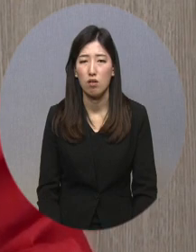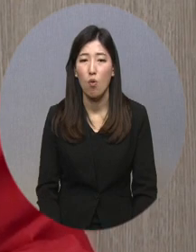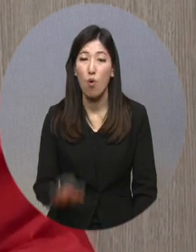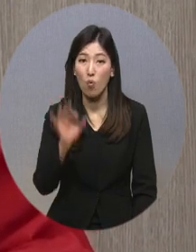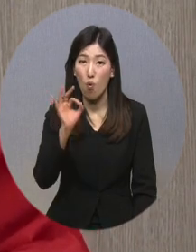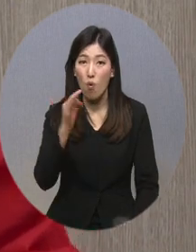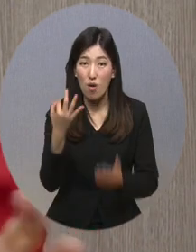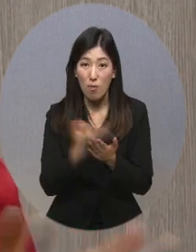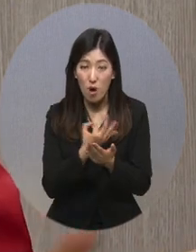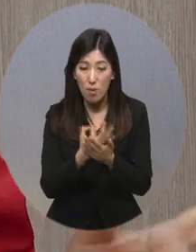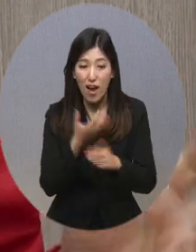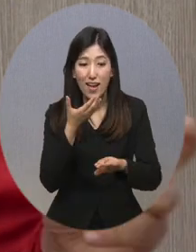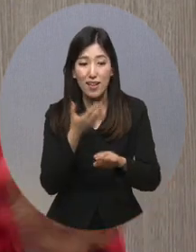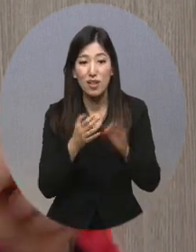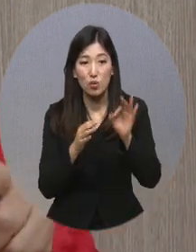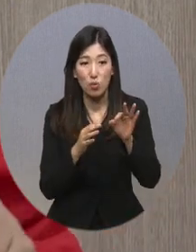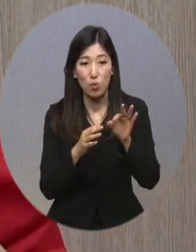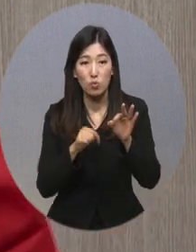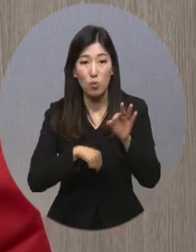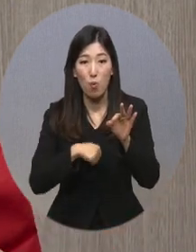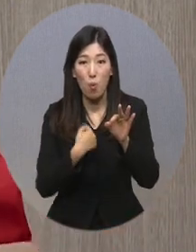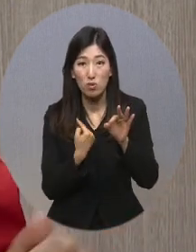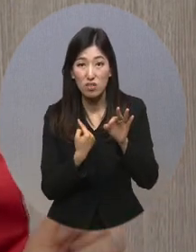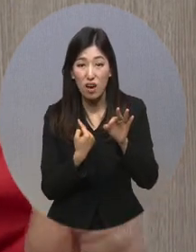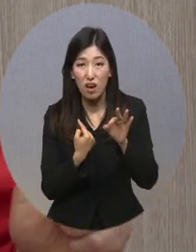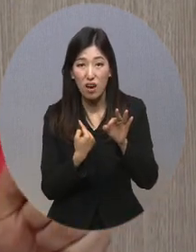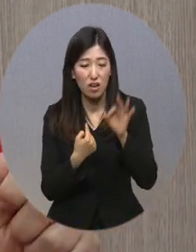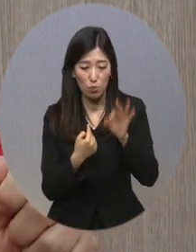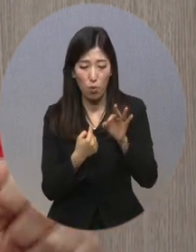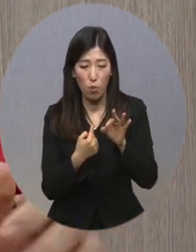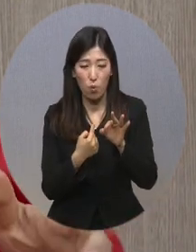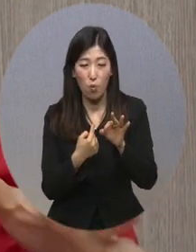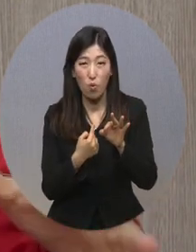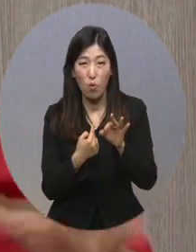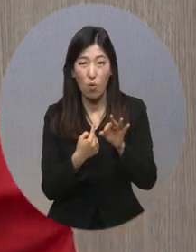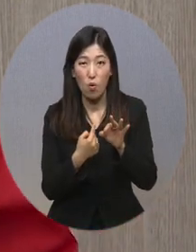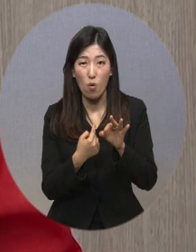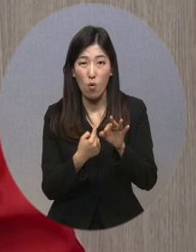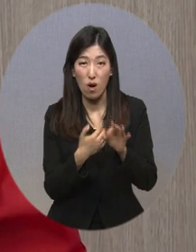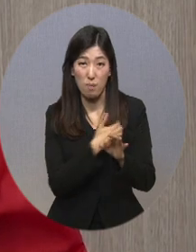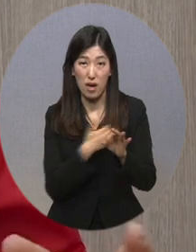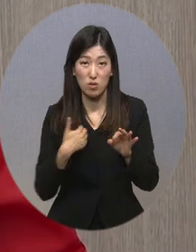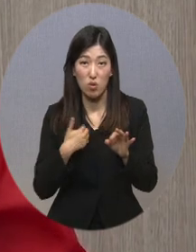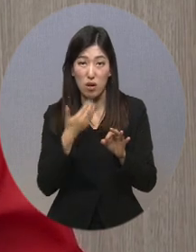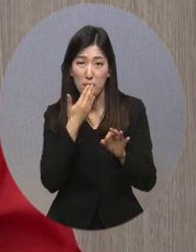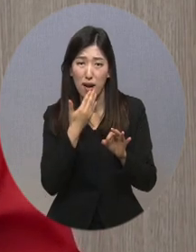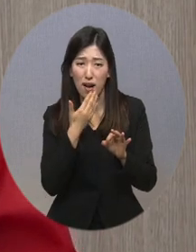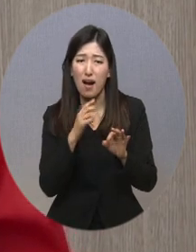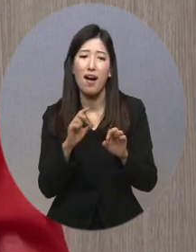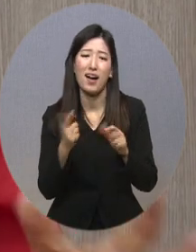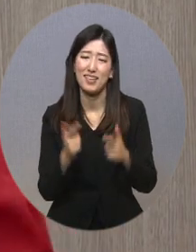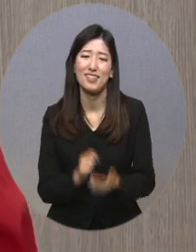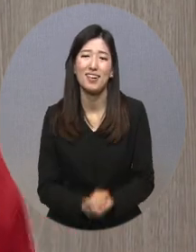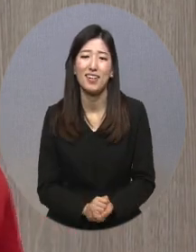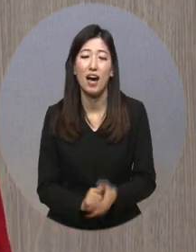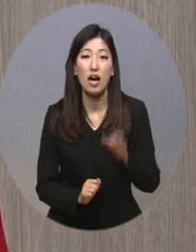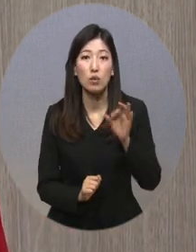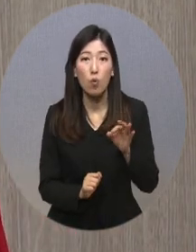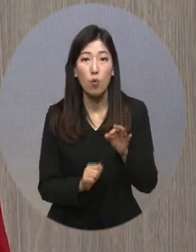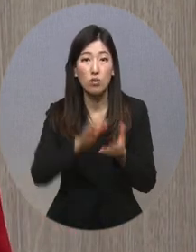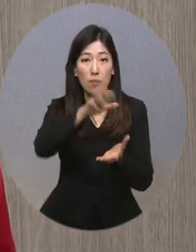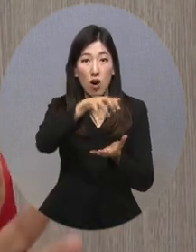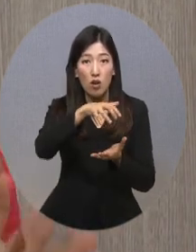따라붙잖아요. 왜 돈은 그 끝끝내 만족할 수 없는 부분이거든요. 그래서 동시에 이렇게 안정되게 균형 있게 가야